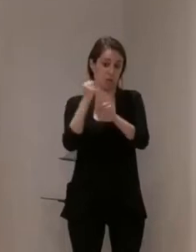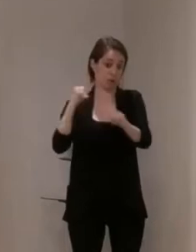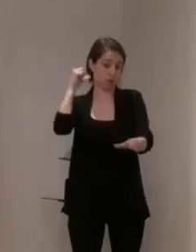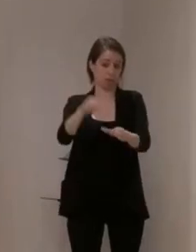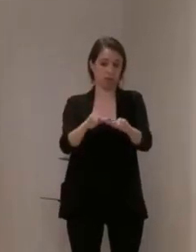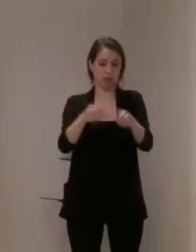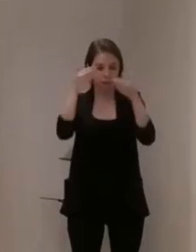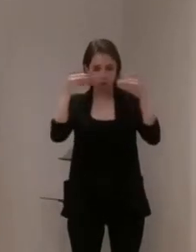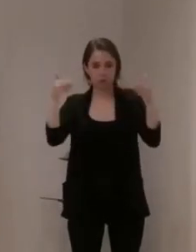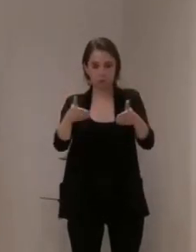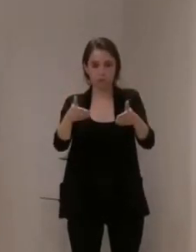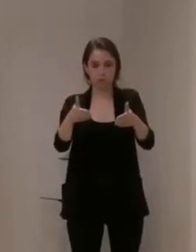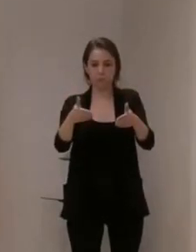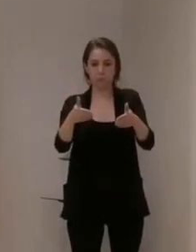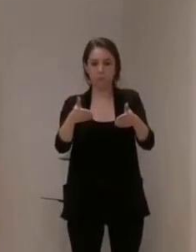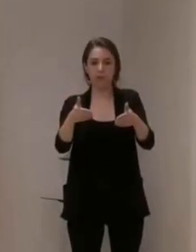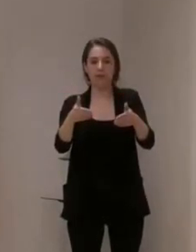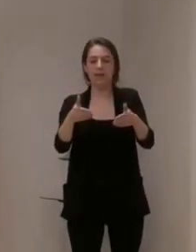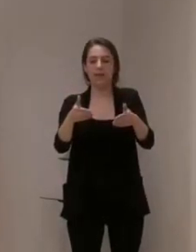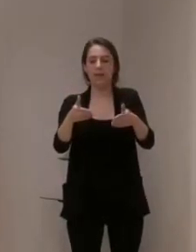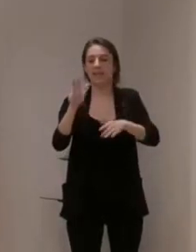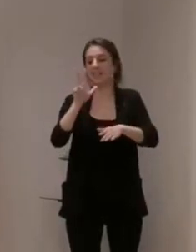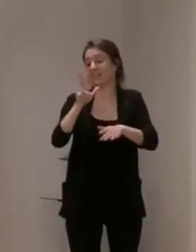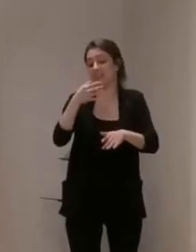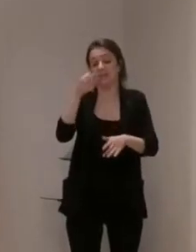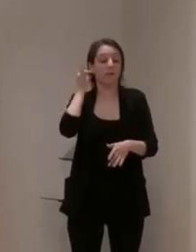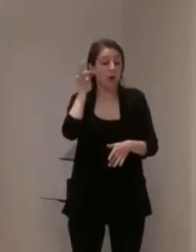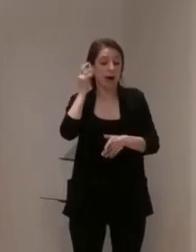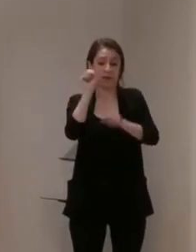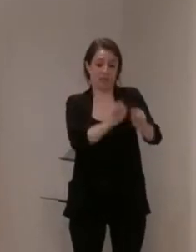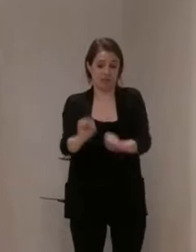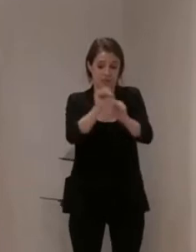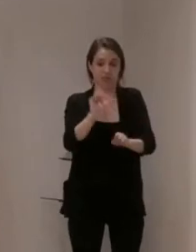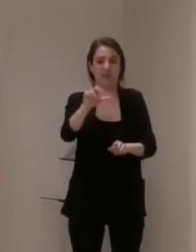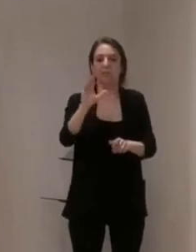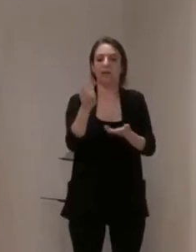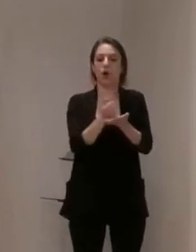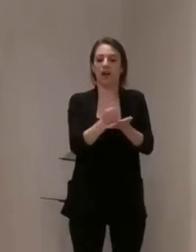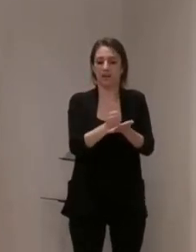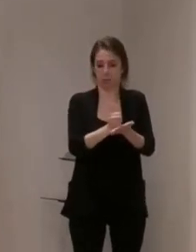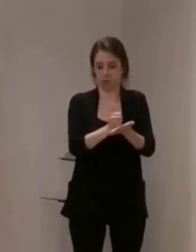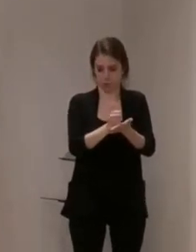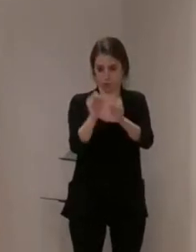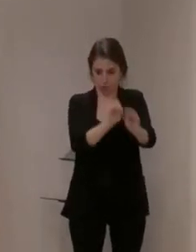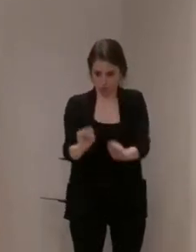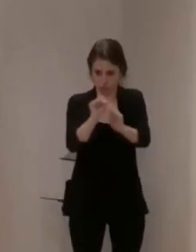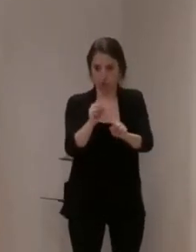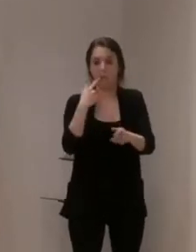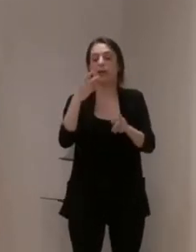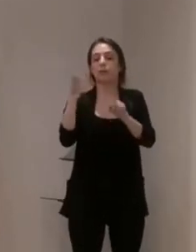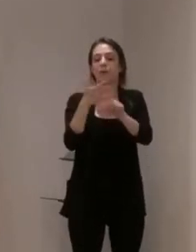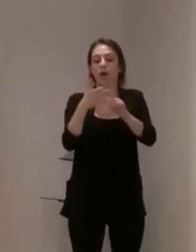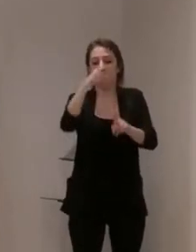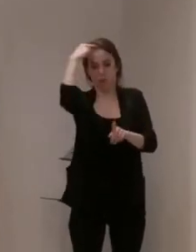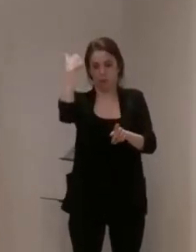centrat especialment en la defensa dels drets de les dones i del col·lectiu LGTBI. Lluita també contra la violència masclista. Ha